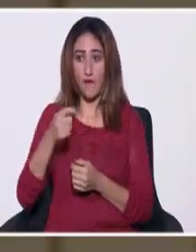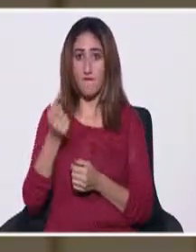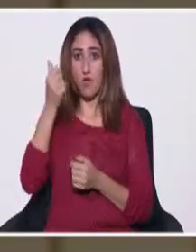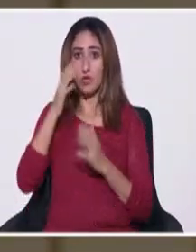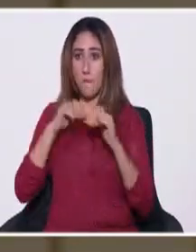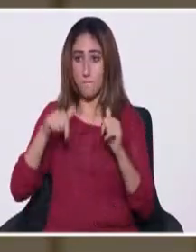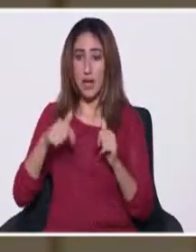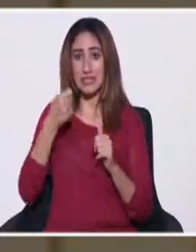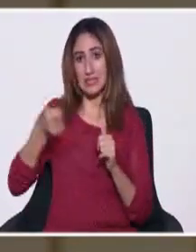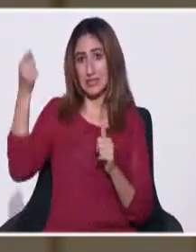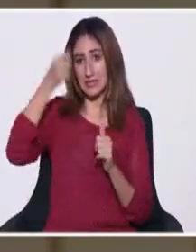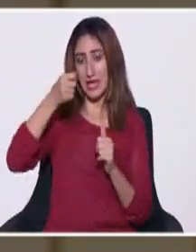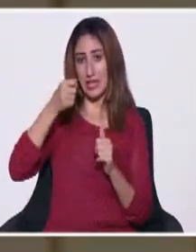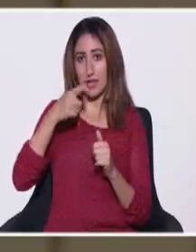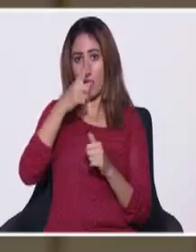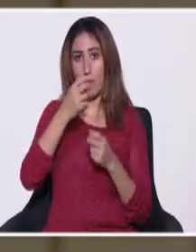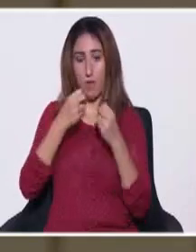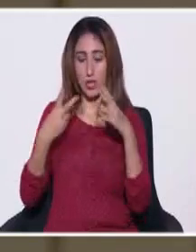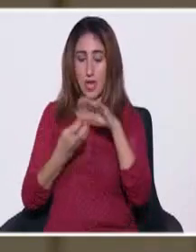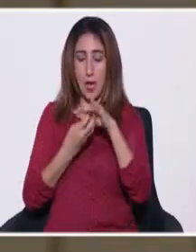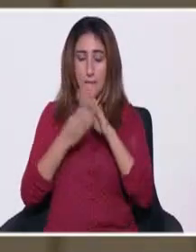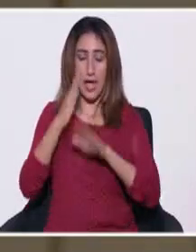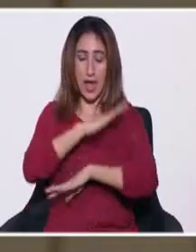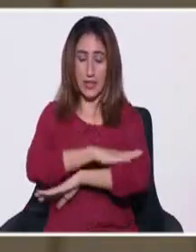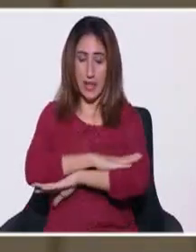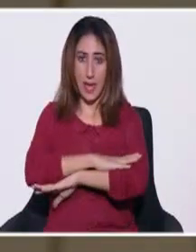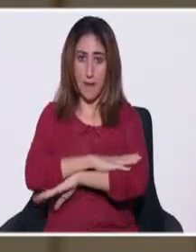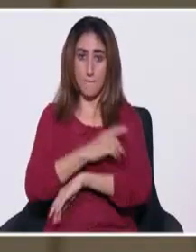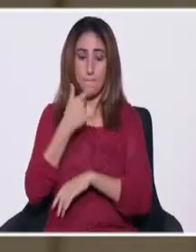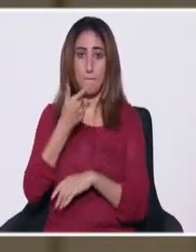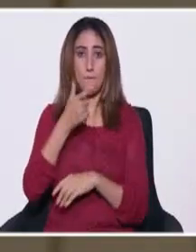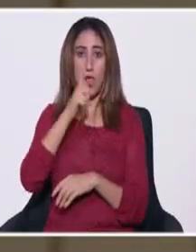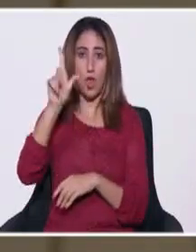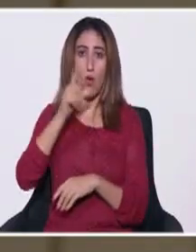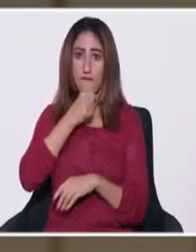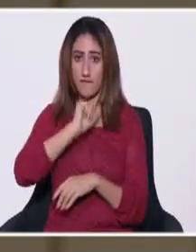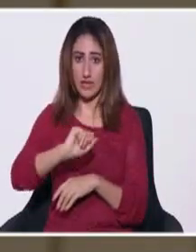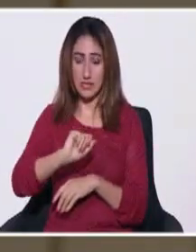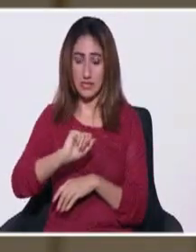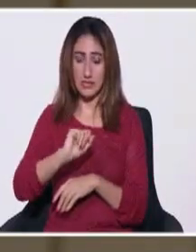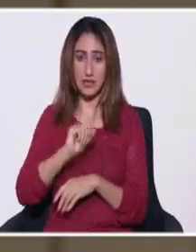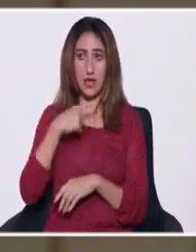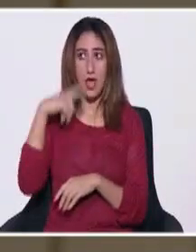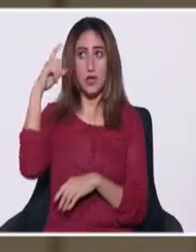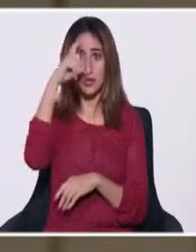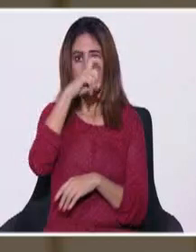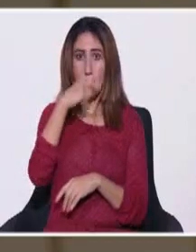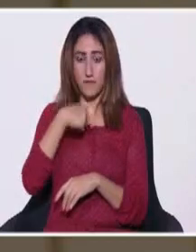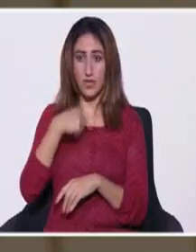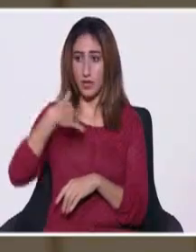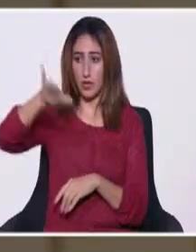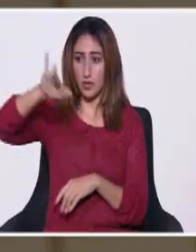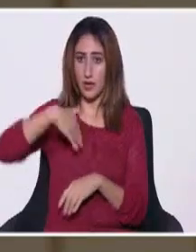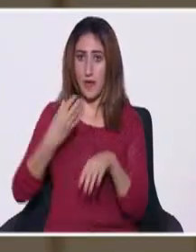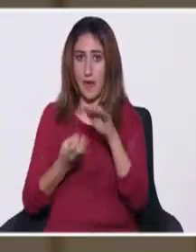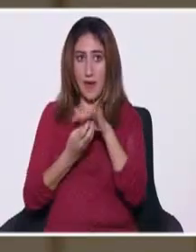من اسيوط. انا خلصت ليسانس الاداب في اسيوط قسم لغه فرنسيه، وكان عندي صعوبات كتير ان انا اروح الجامعه لانه